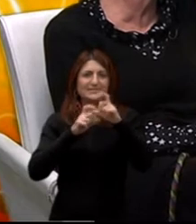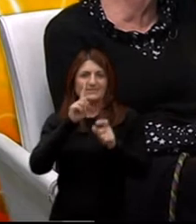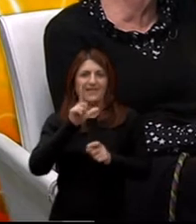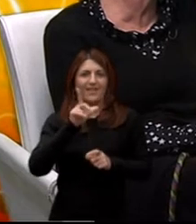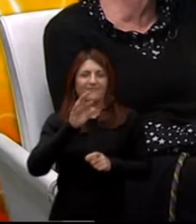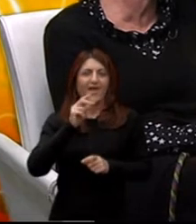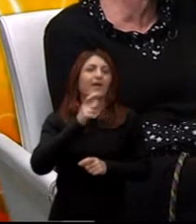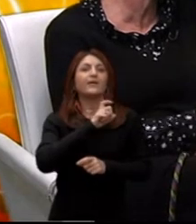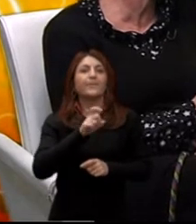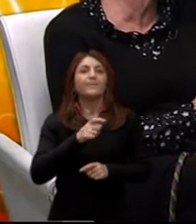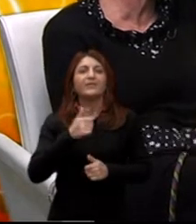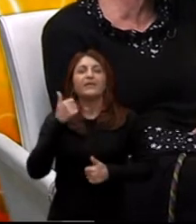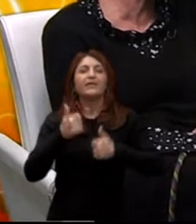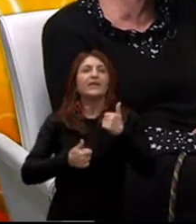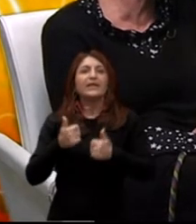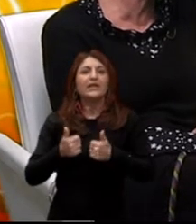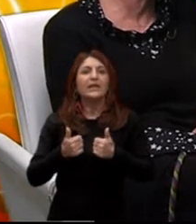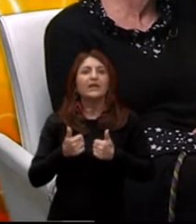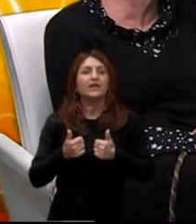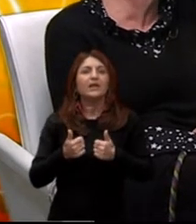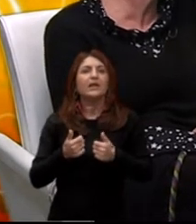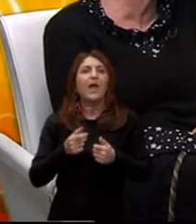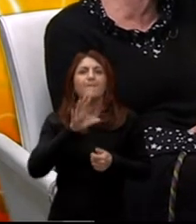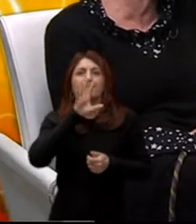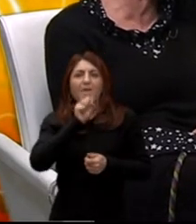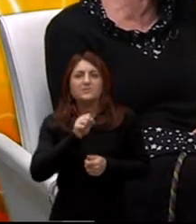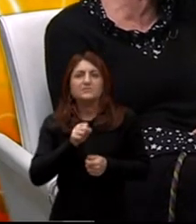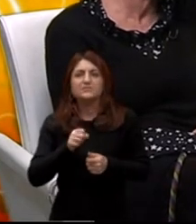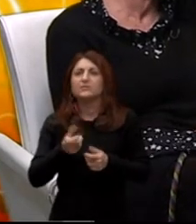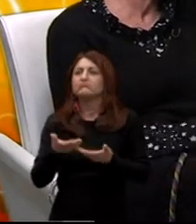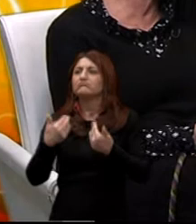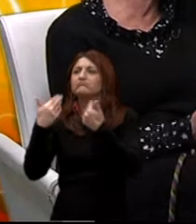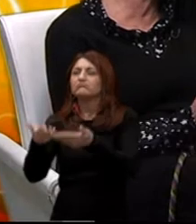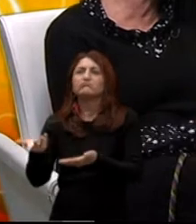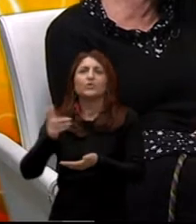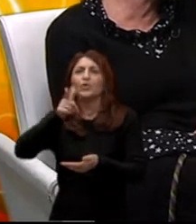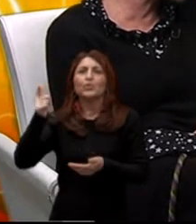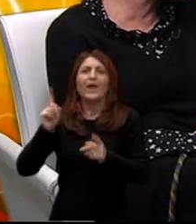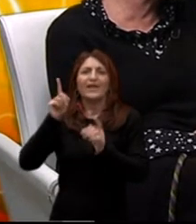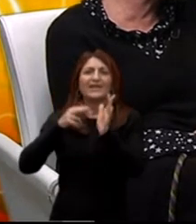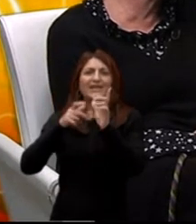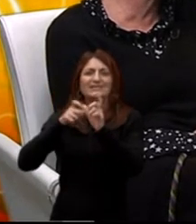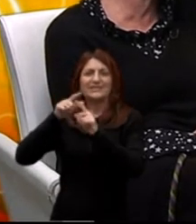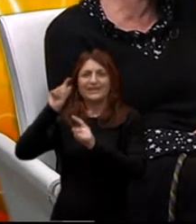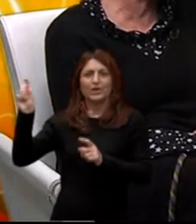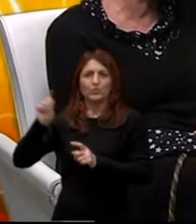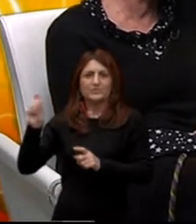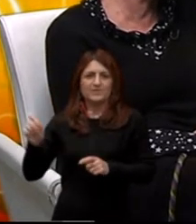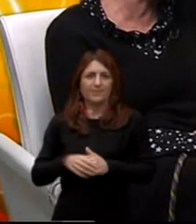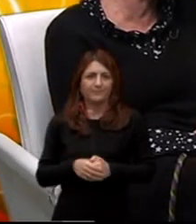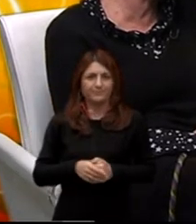ili dodjela terapijskog psa u neku drugu instituciju. Znači, obuku prolazi i